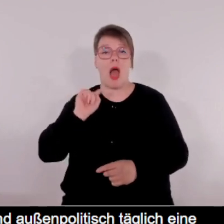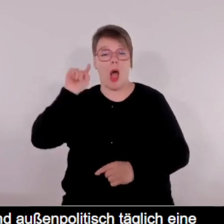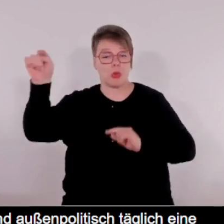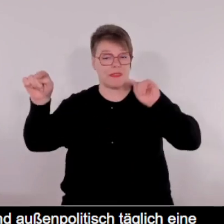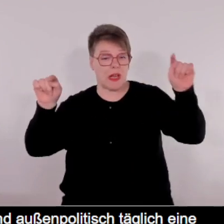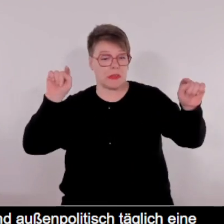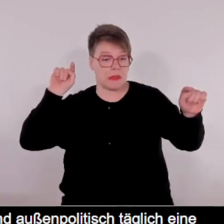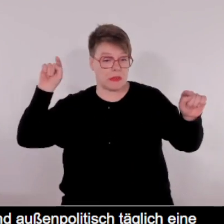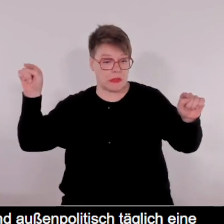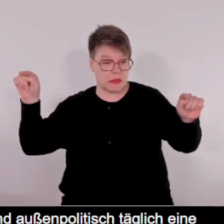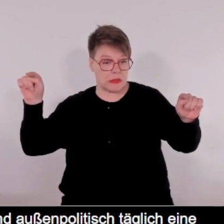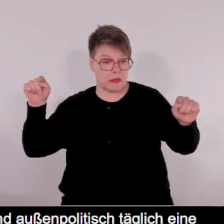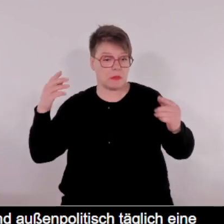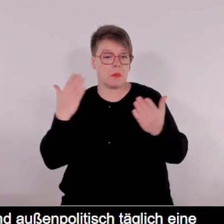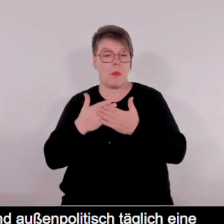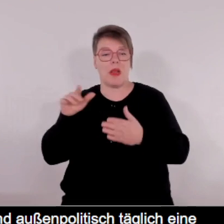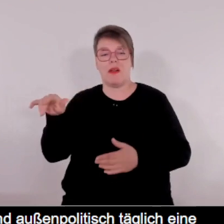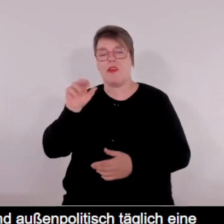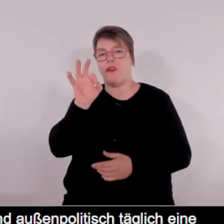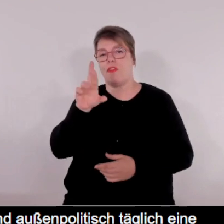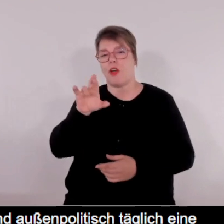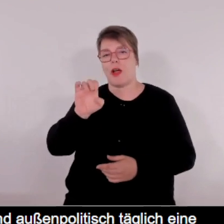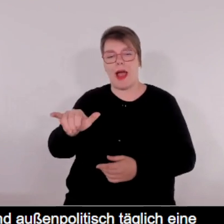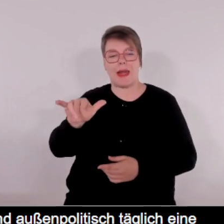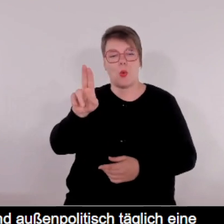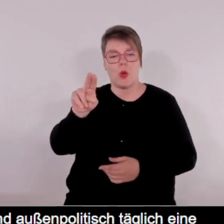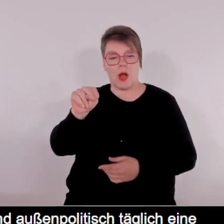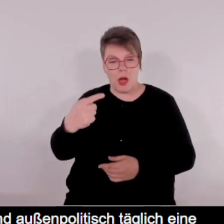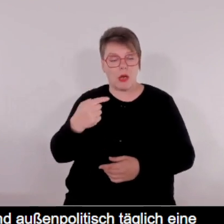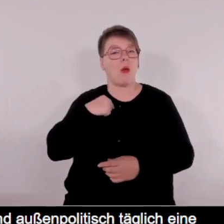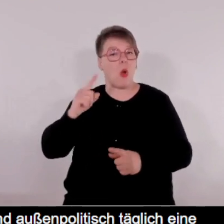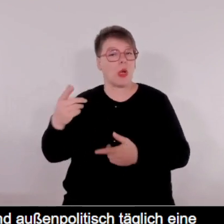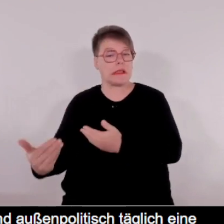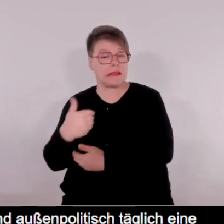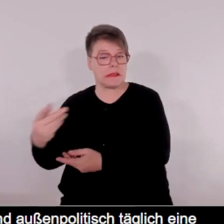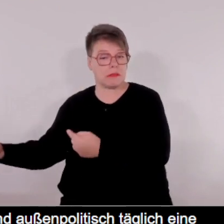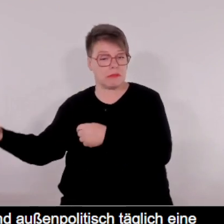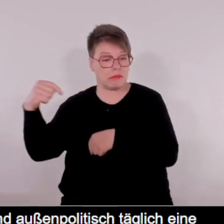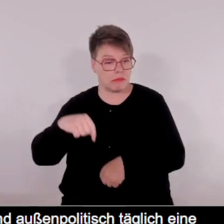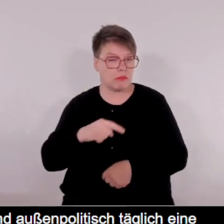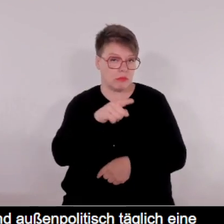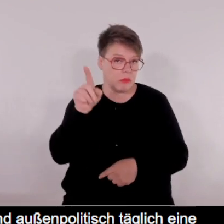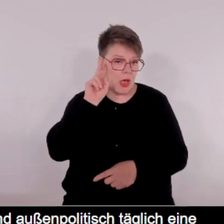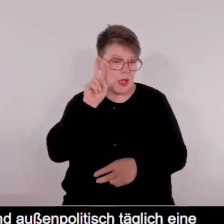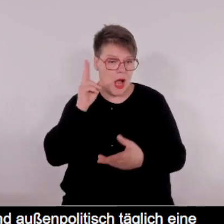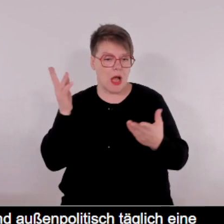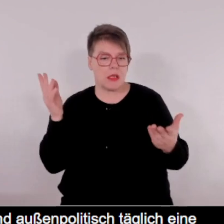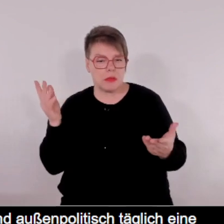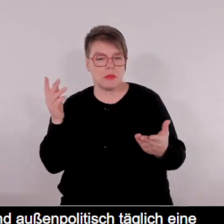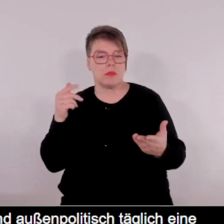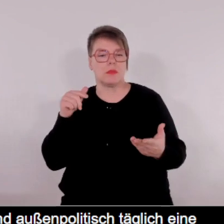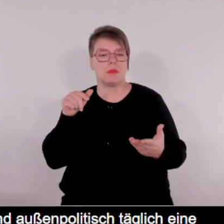tschechischen Ministerpräsidenten Fiala, den österreichischen Kanzler Nehammer, dann die wichtige Videoschalte, Bürgermeister Klitschko von